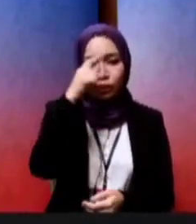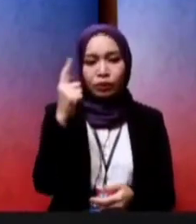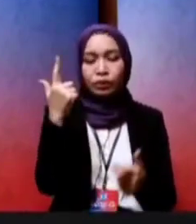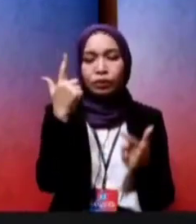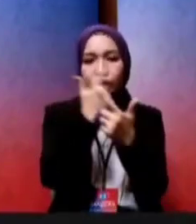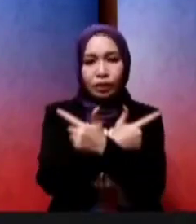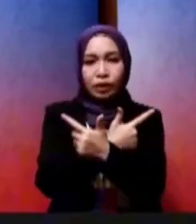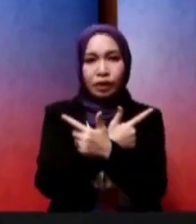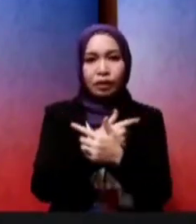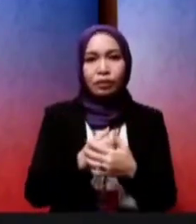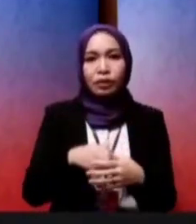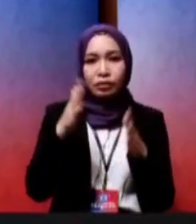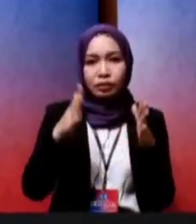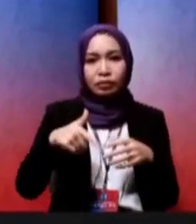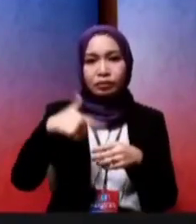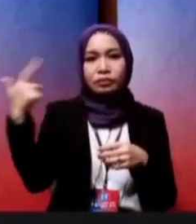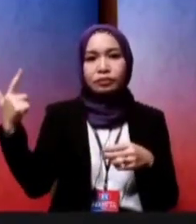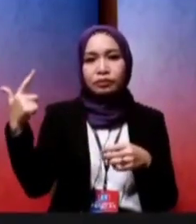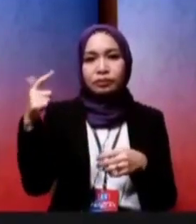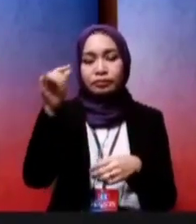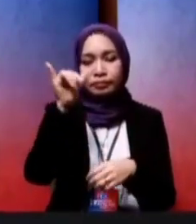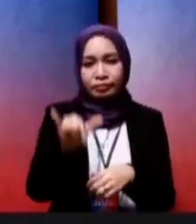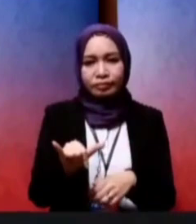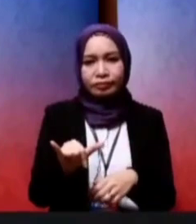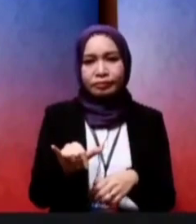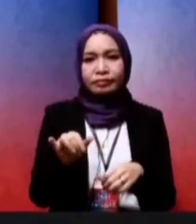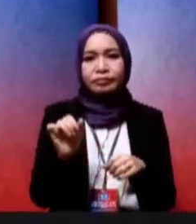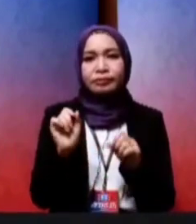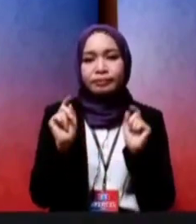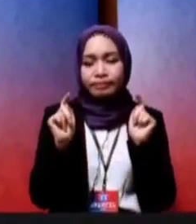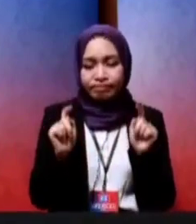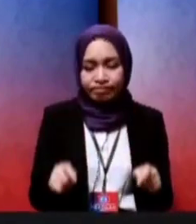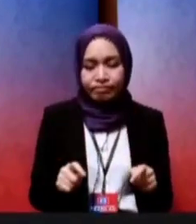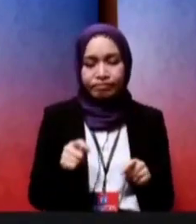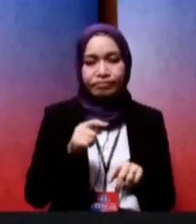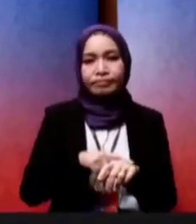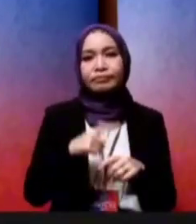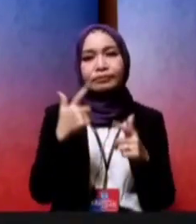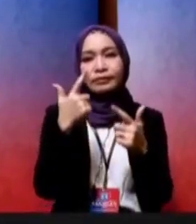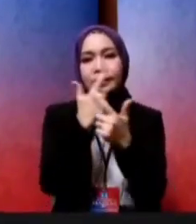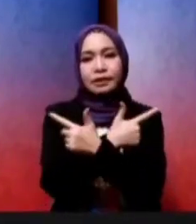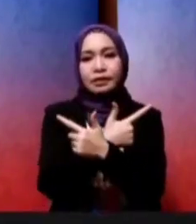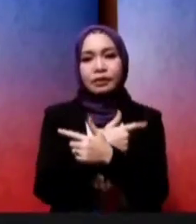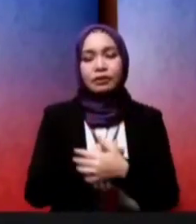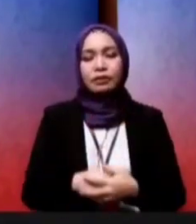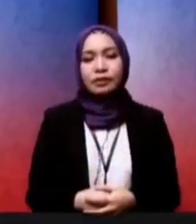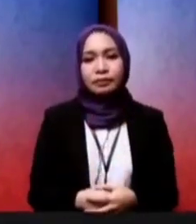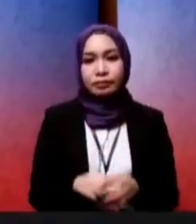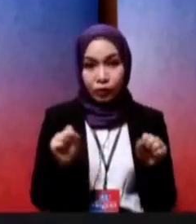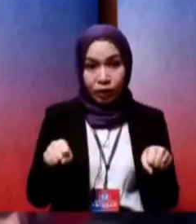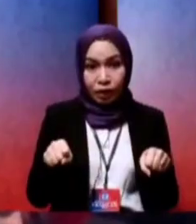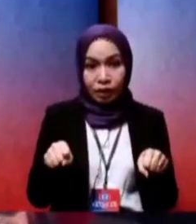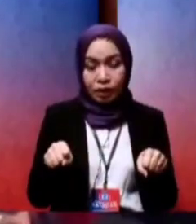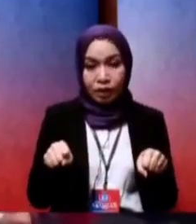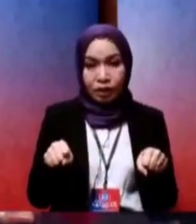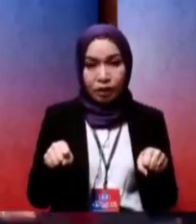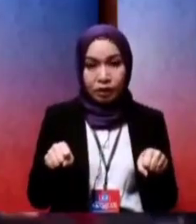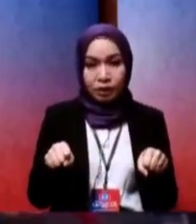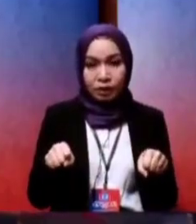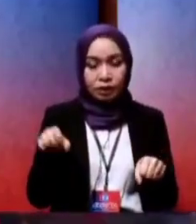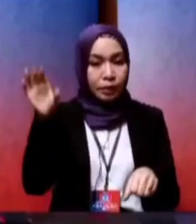luar yang layak dilawan boleh tak dengar boleh